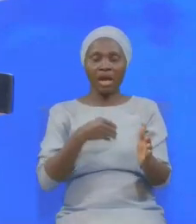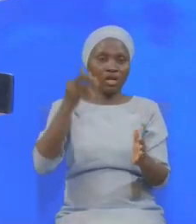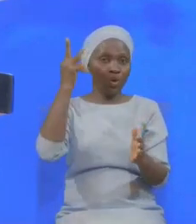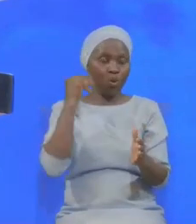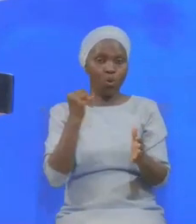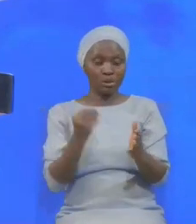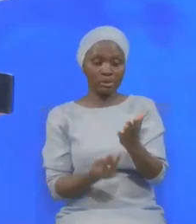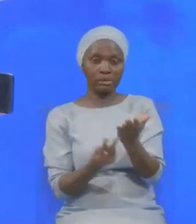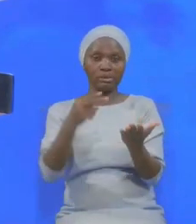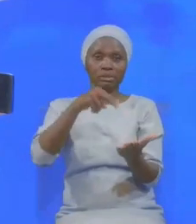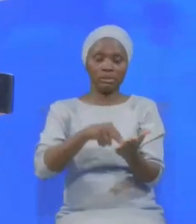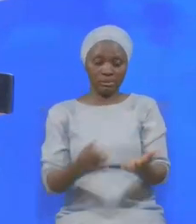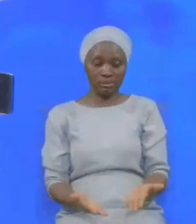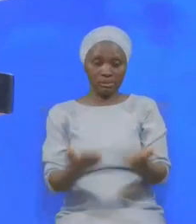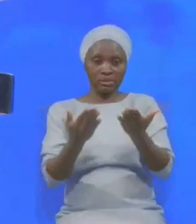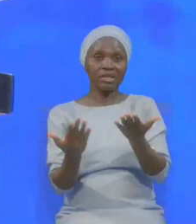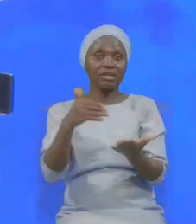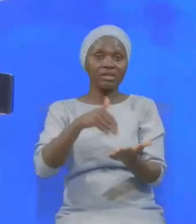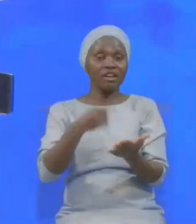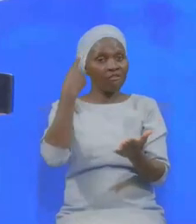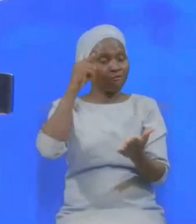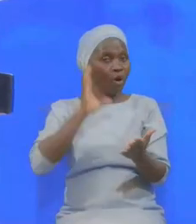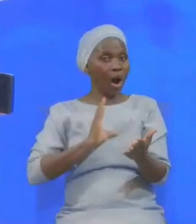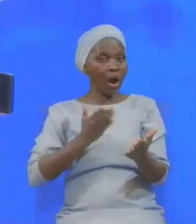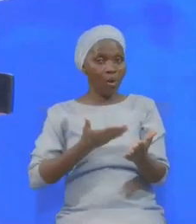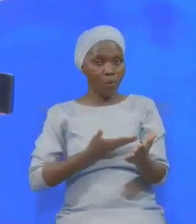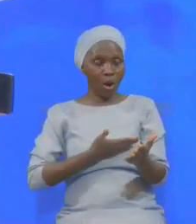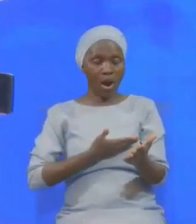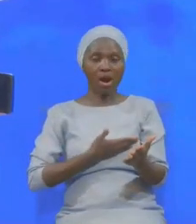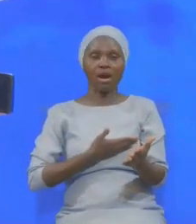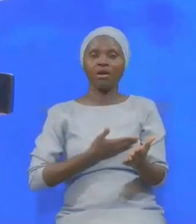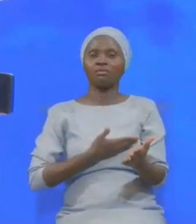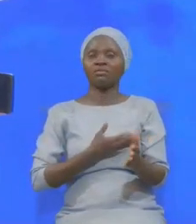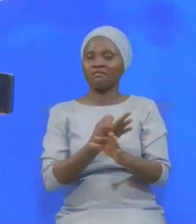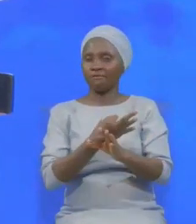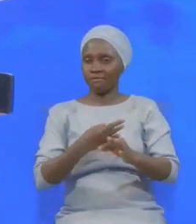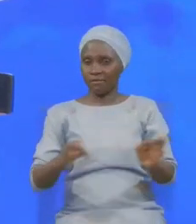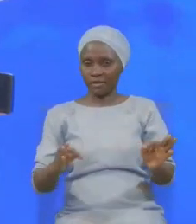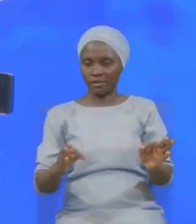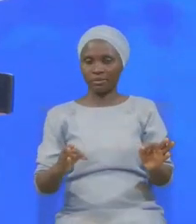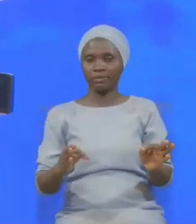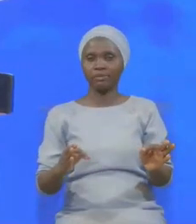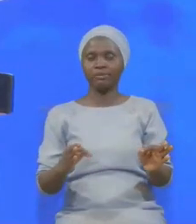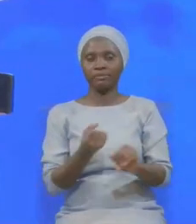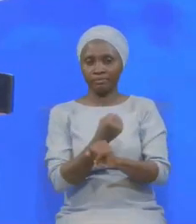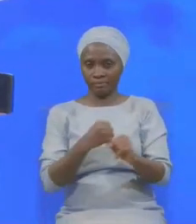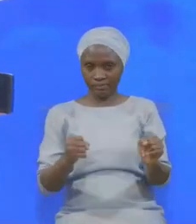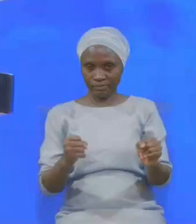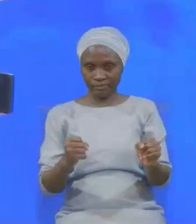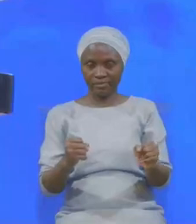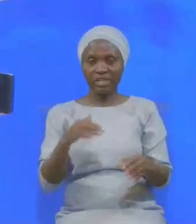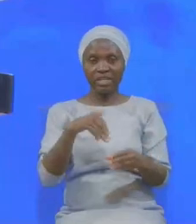ressuscité pour notre justification. Nous allons aux Hébreux 10. Hébreux au chapitre